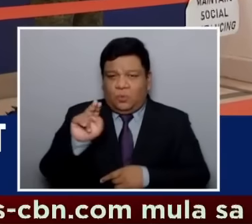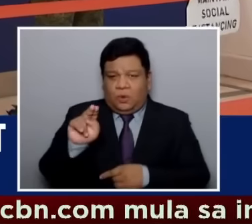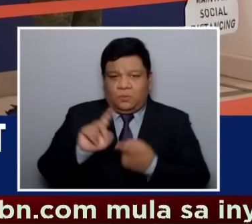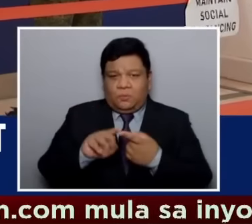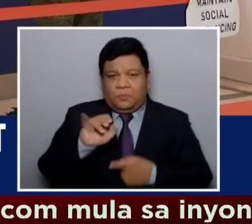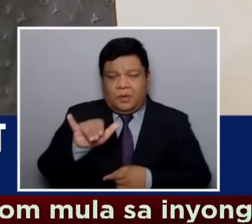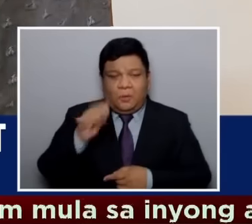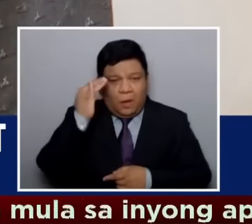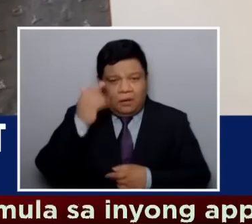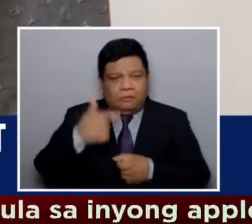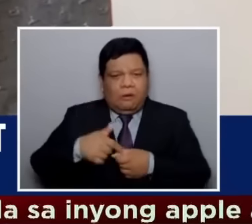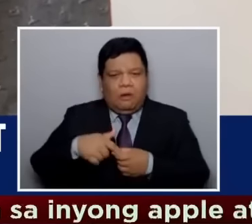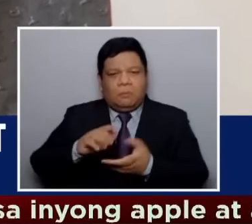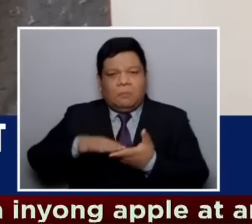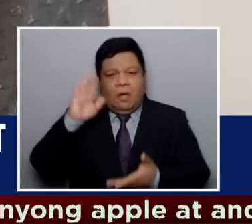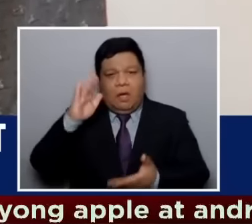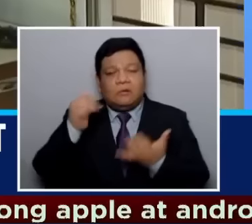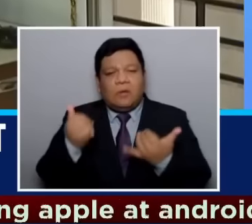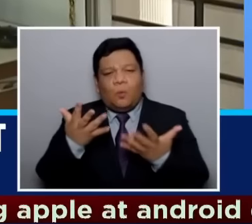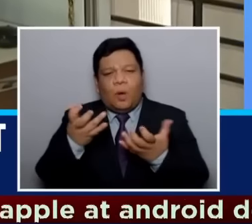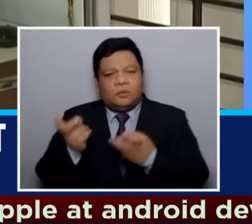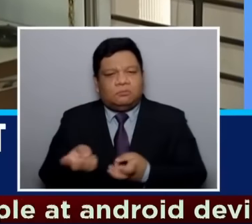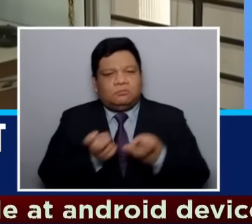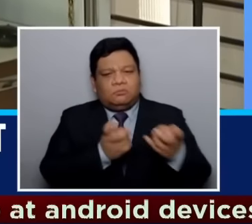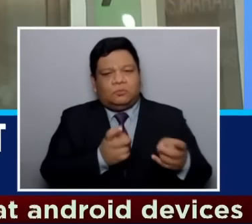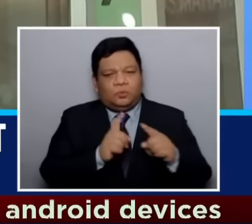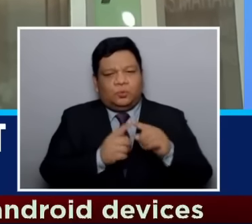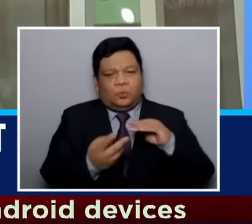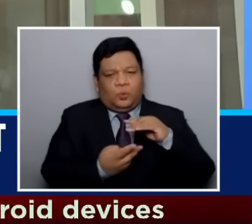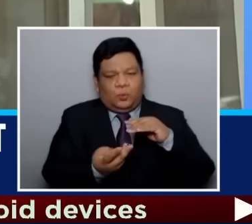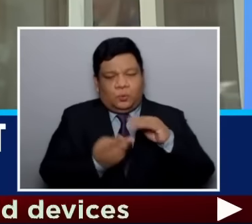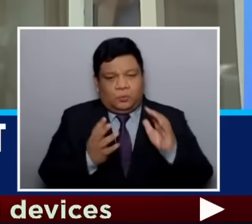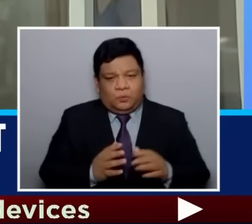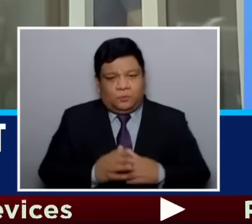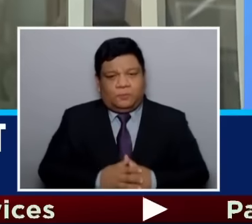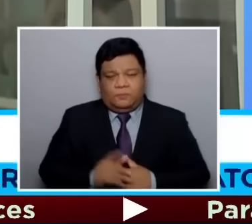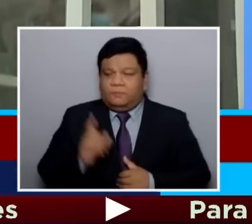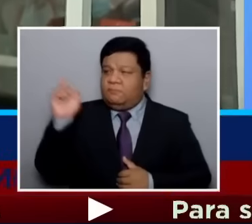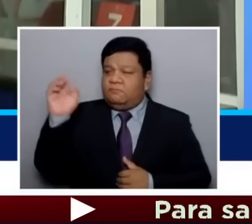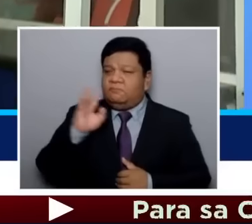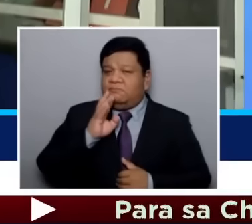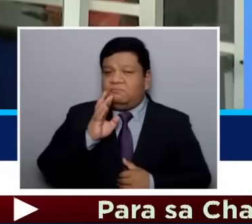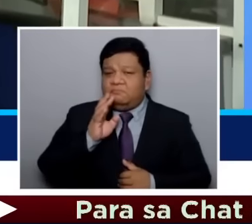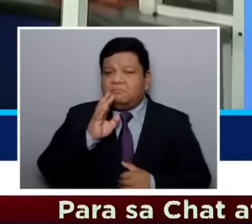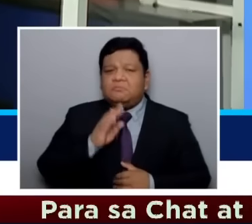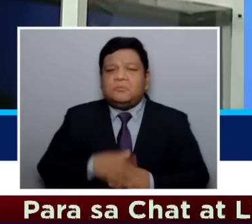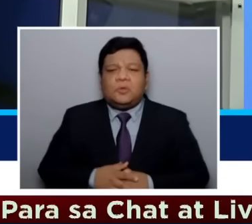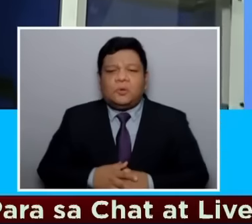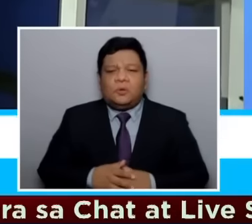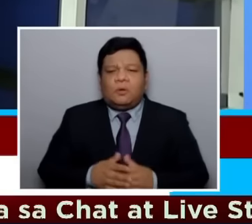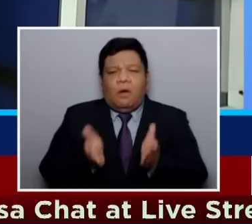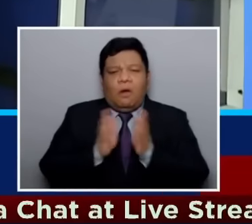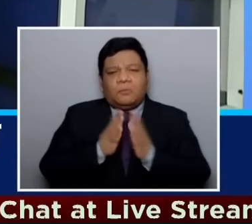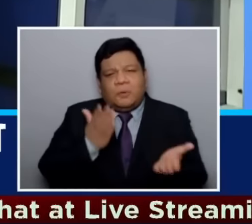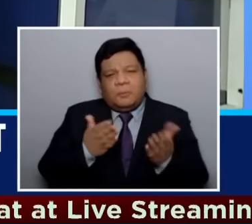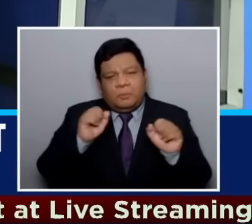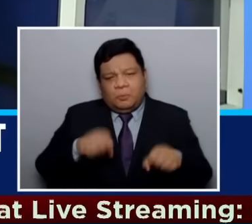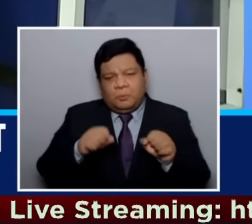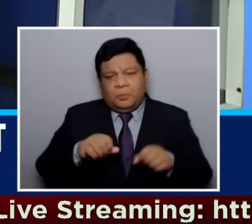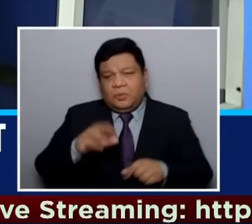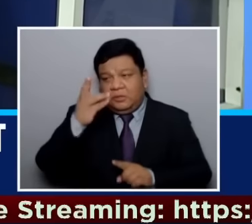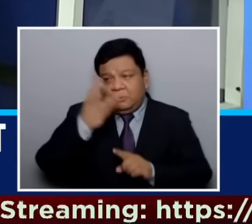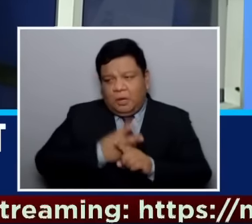gusto nilang ipasa sa mga consumers. Nangihingi sila kahit na 6 months, may stagger yung collection nito para hindi masyadong mabigat.